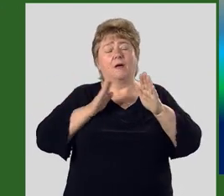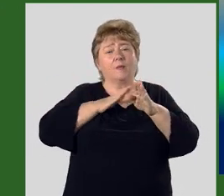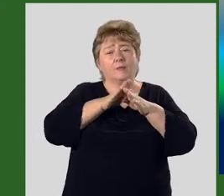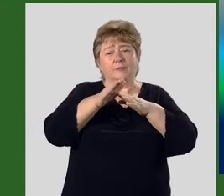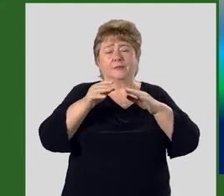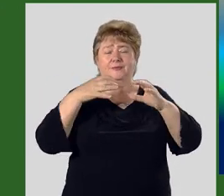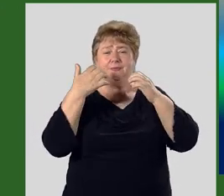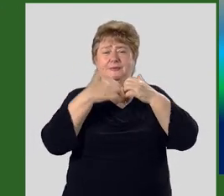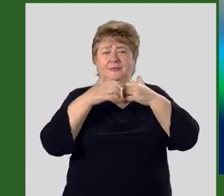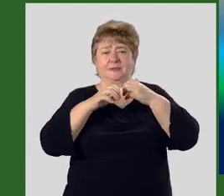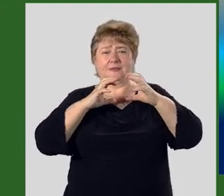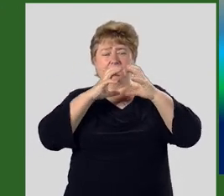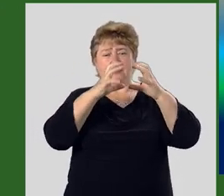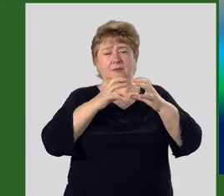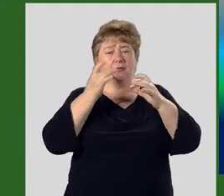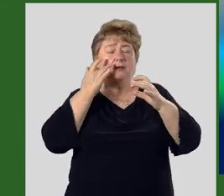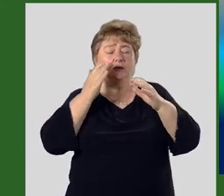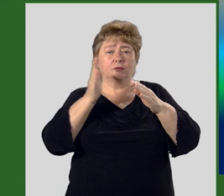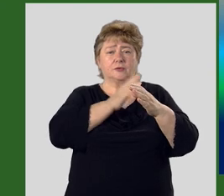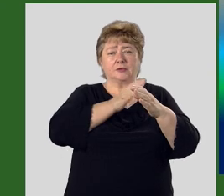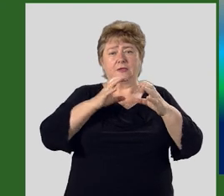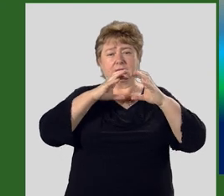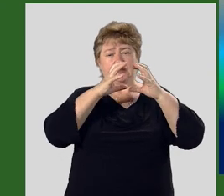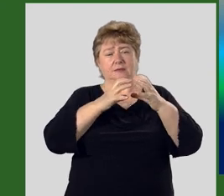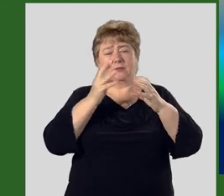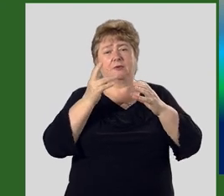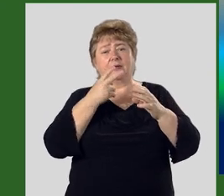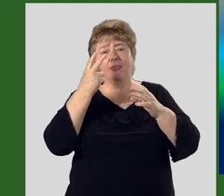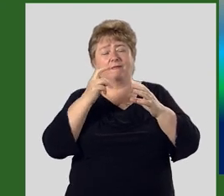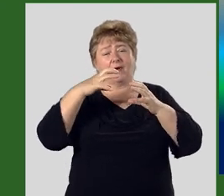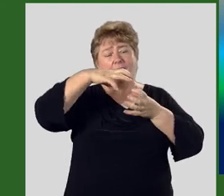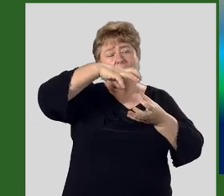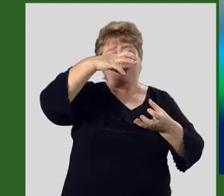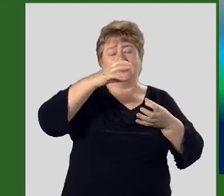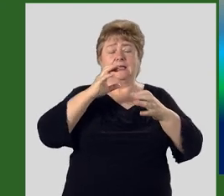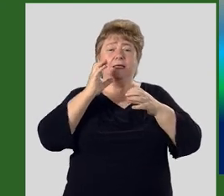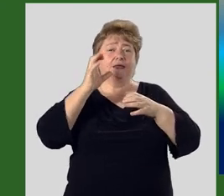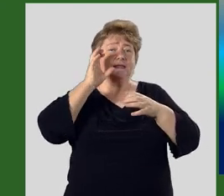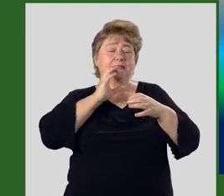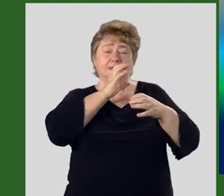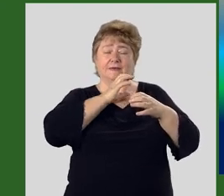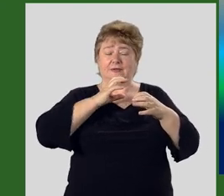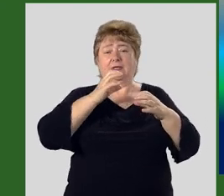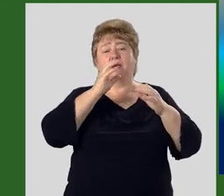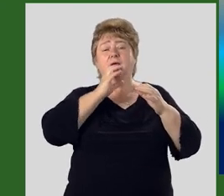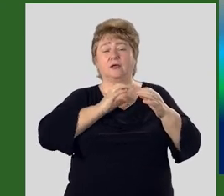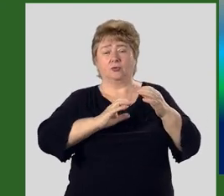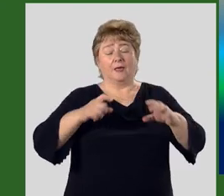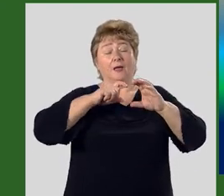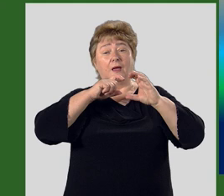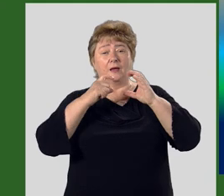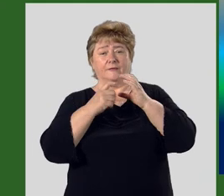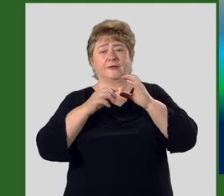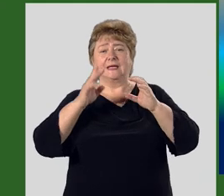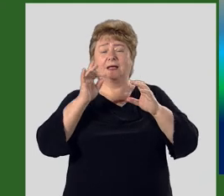проходящая посередине Земли, которая делит Землю на два полушария – северное и южное.